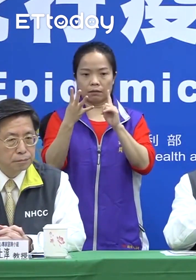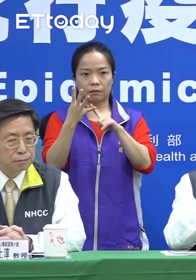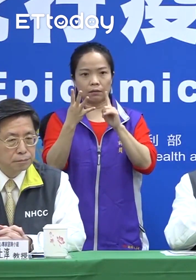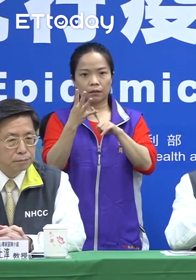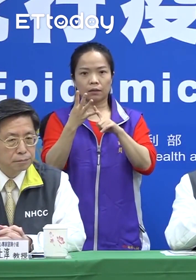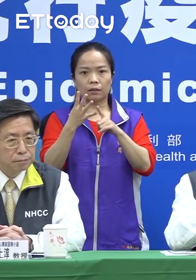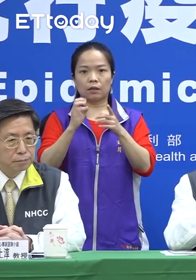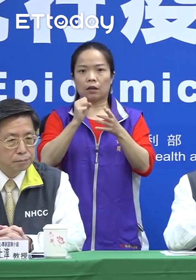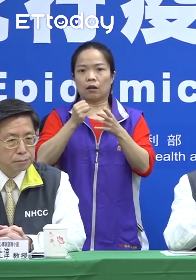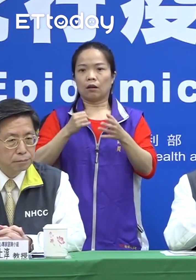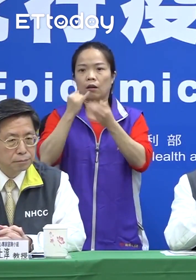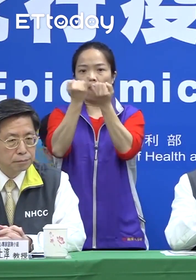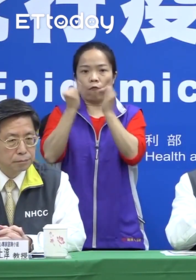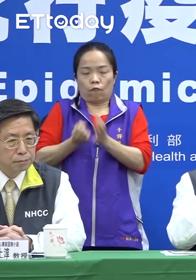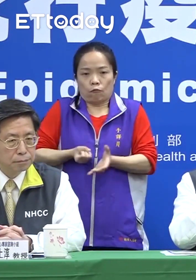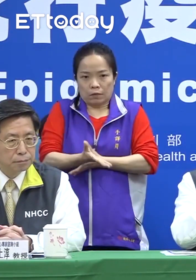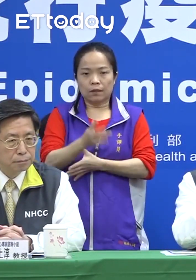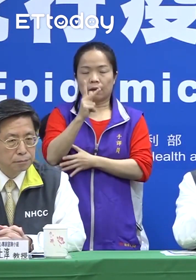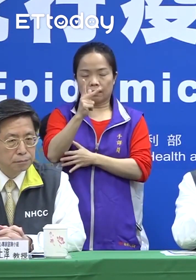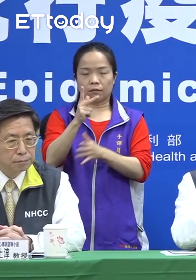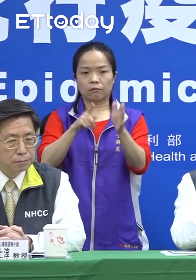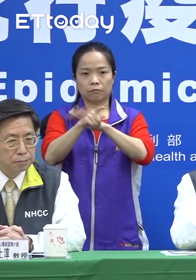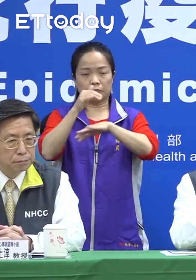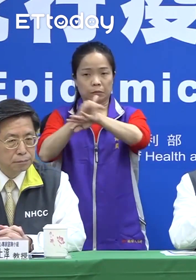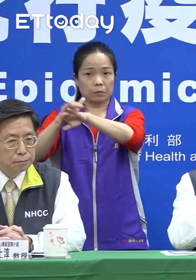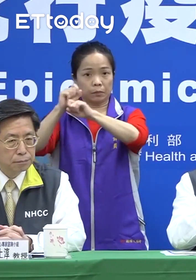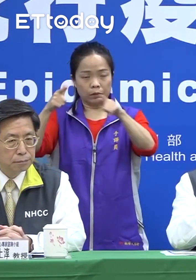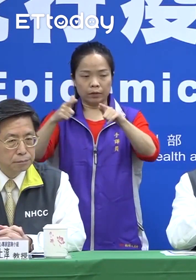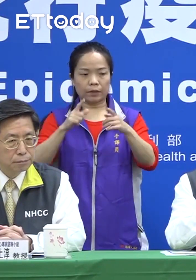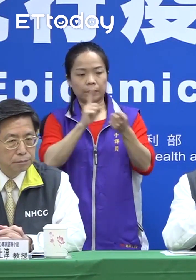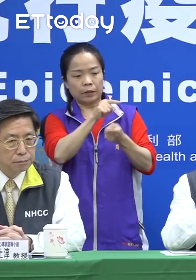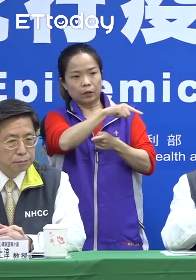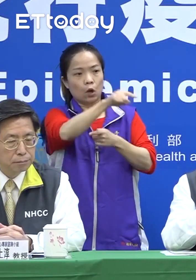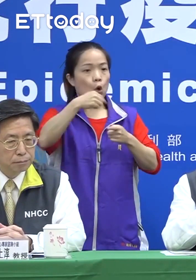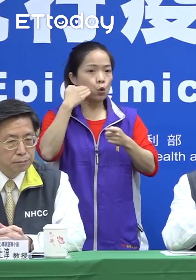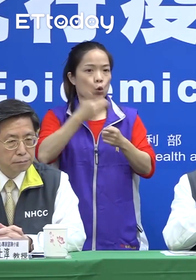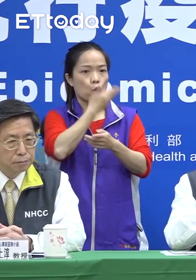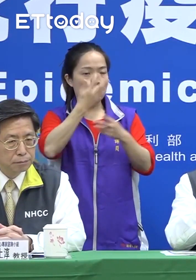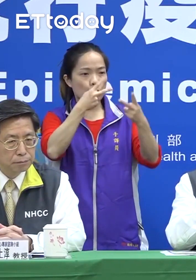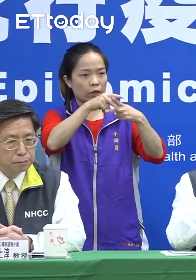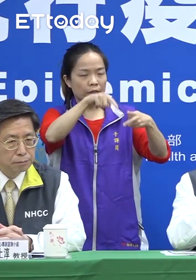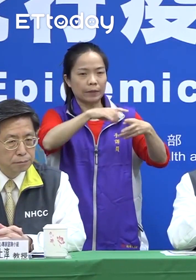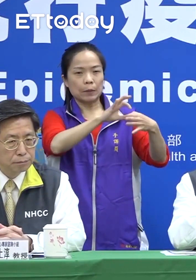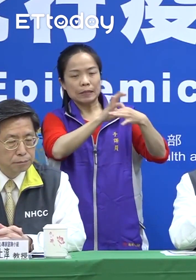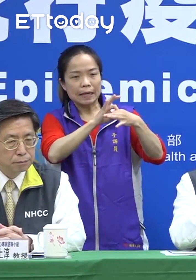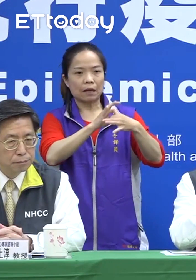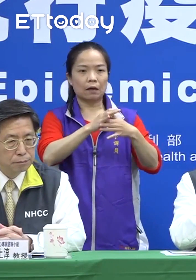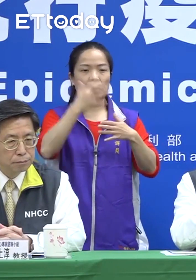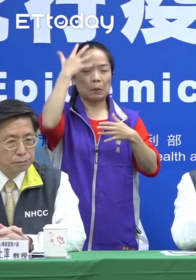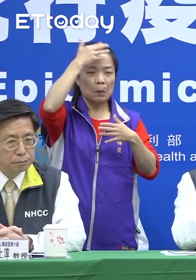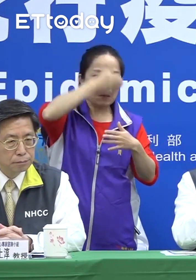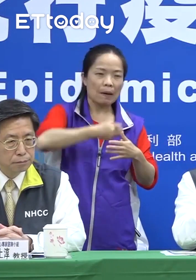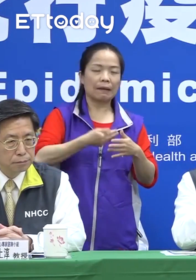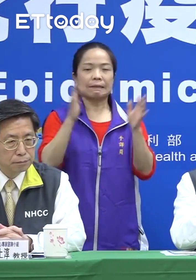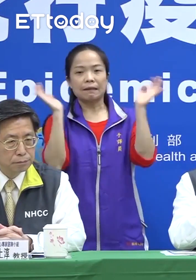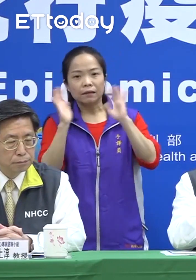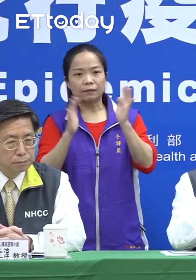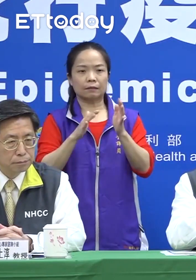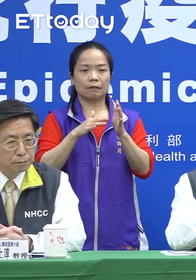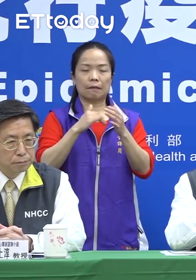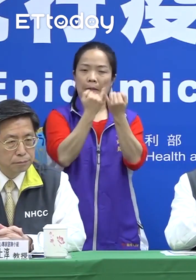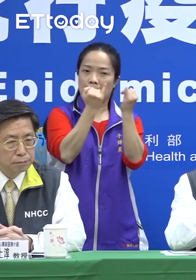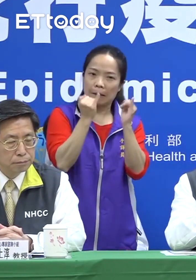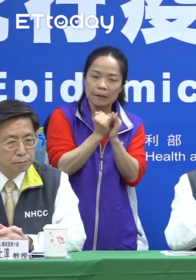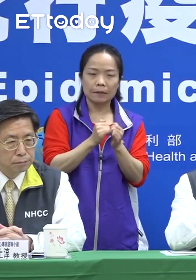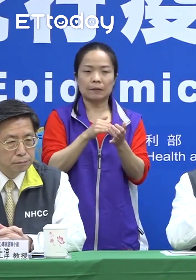含一位妇产科的医师，好，来因应就是说，好，里面可能有相关的老幼妇孺，好，那还